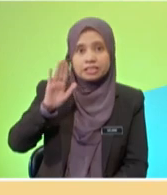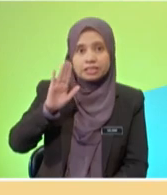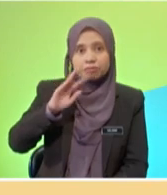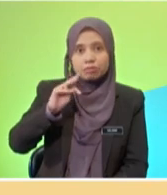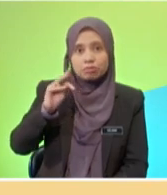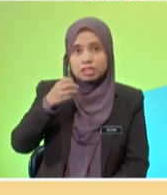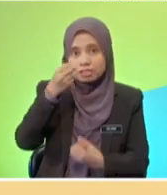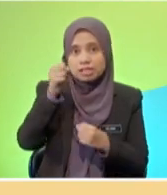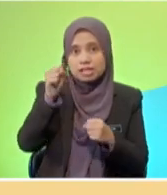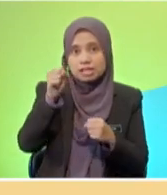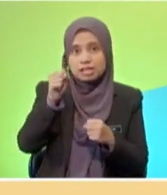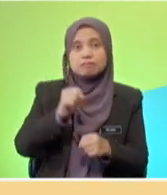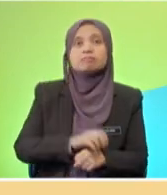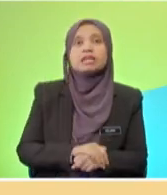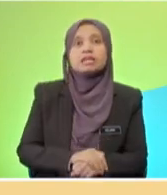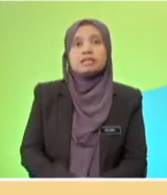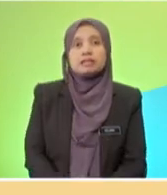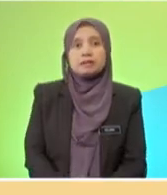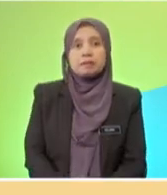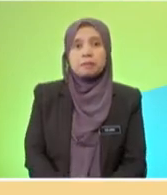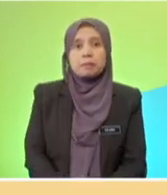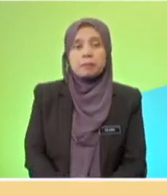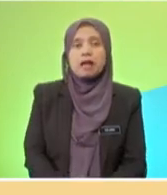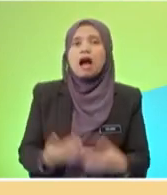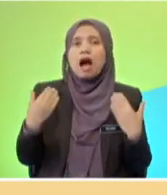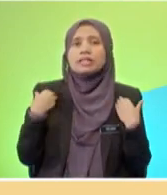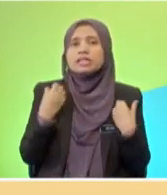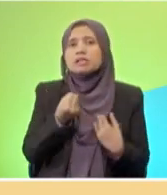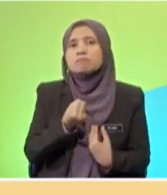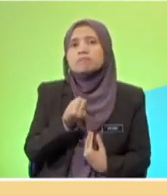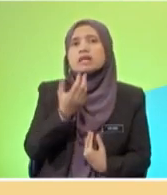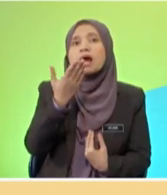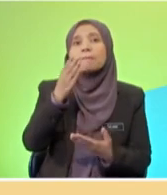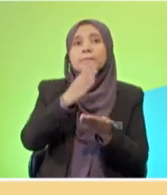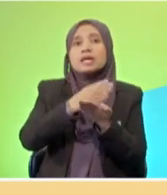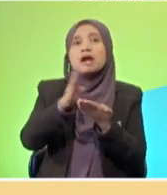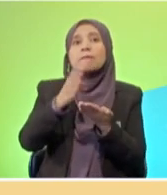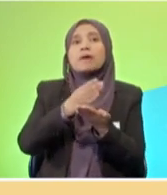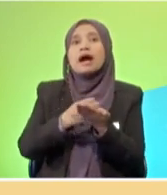oke Ada berapa kah bahagian